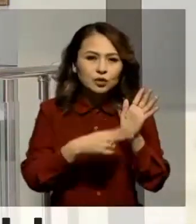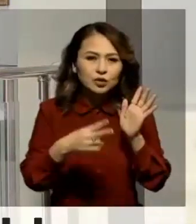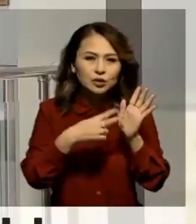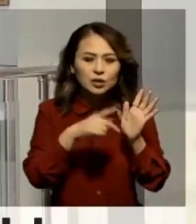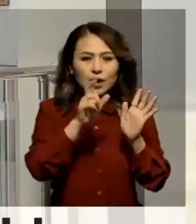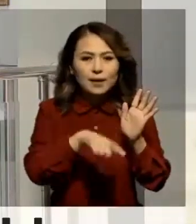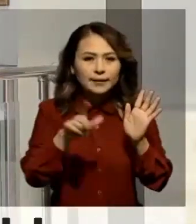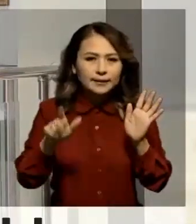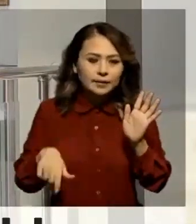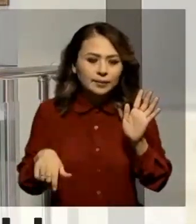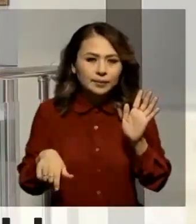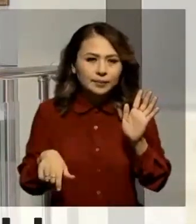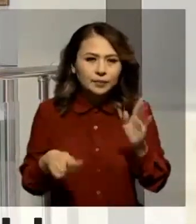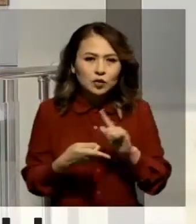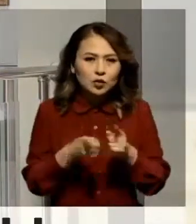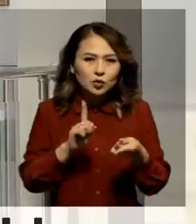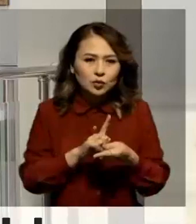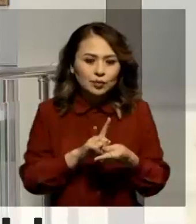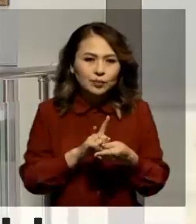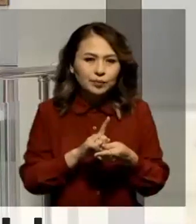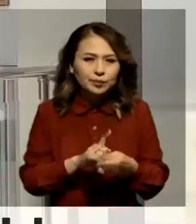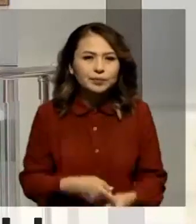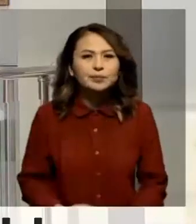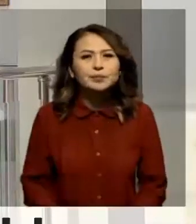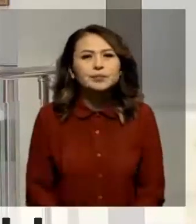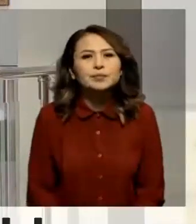1477 адам жалпы түзеліп райынан қайтқандар.